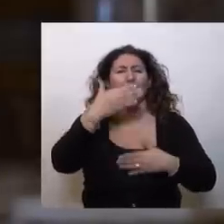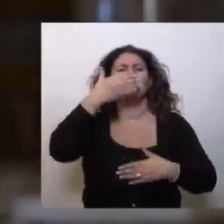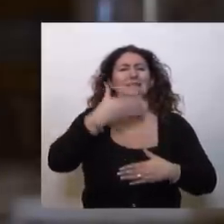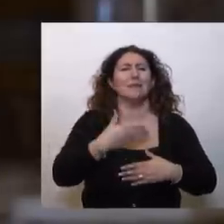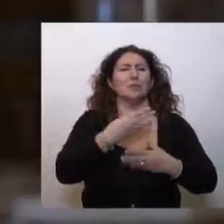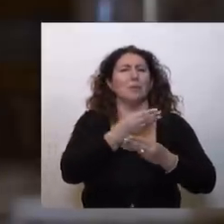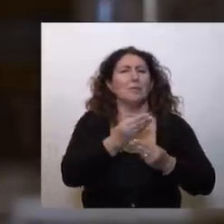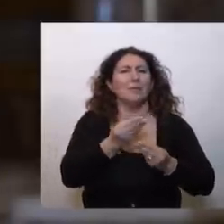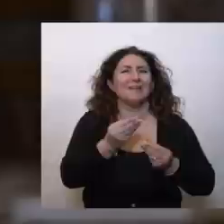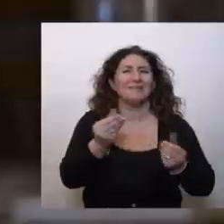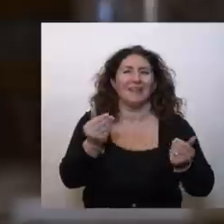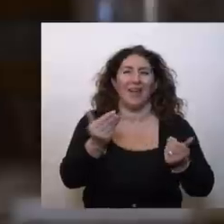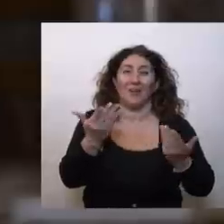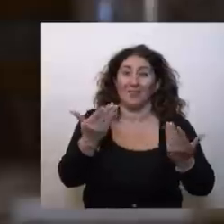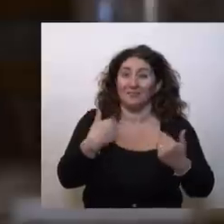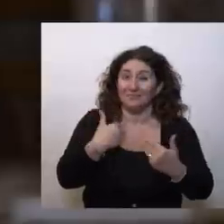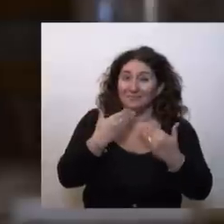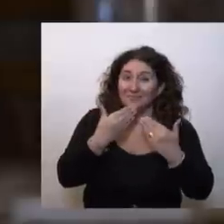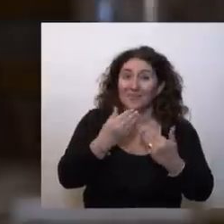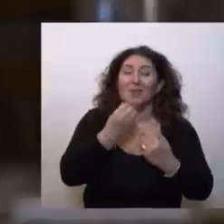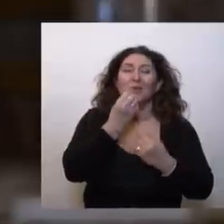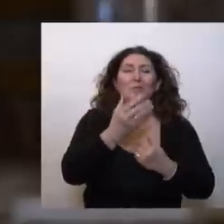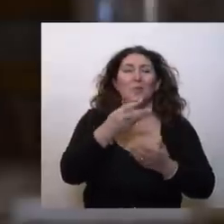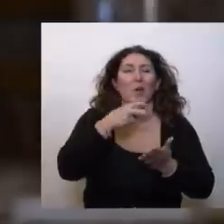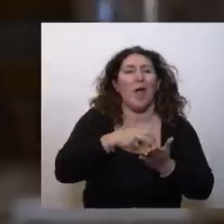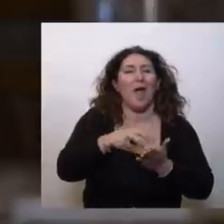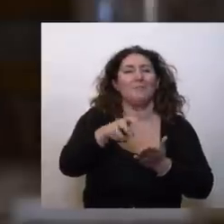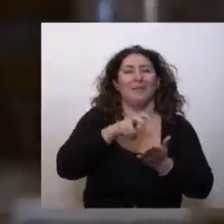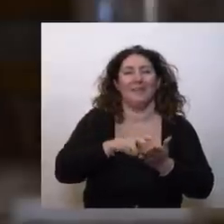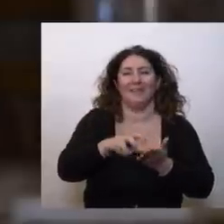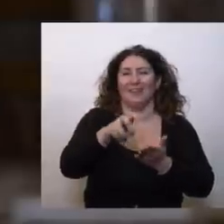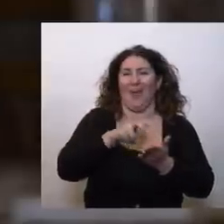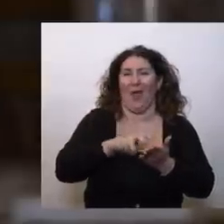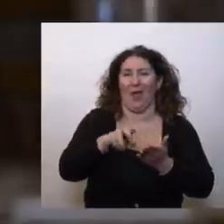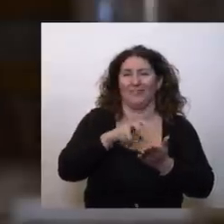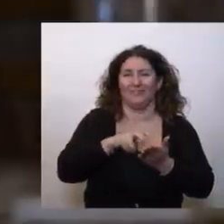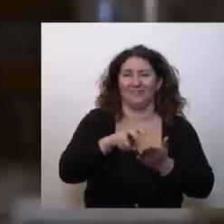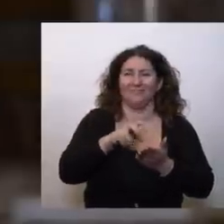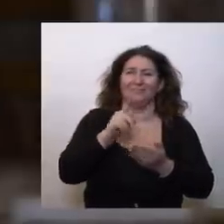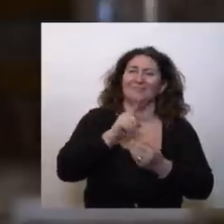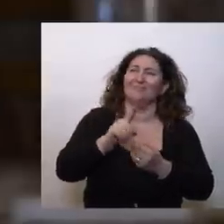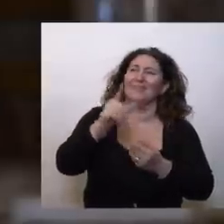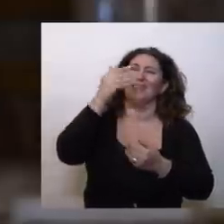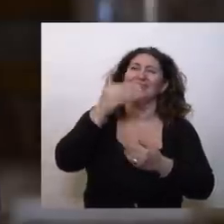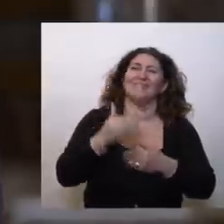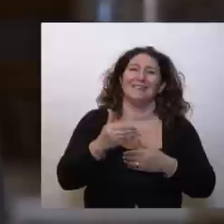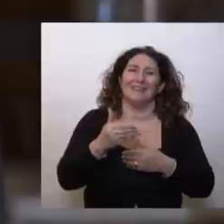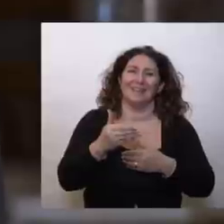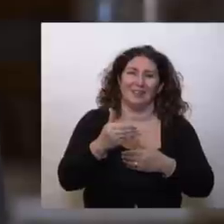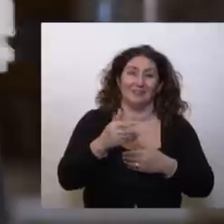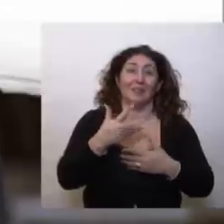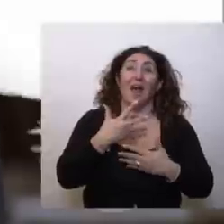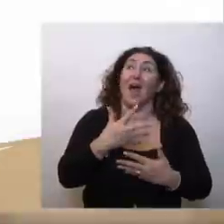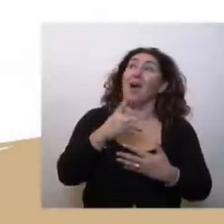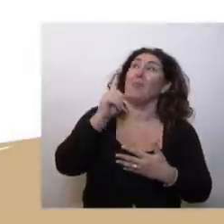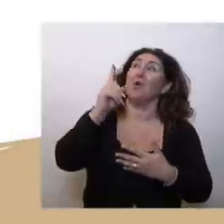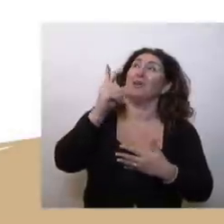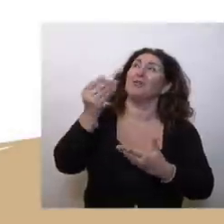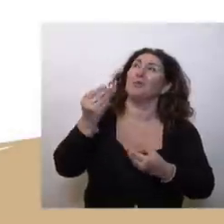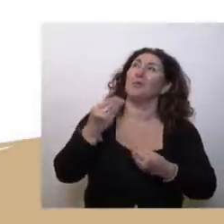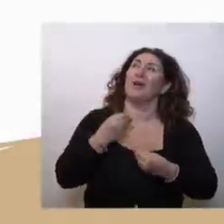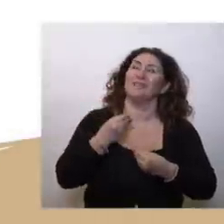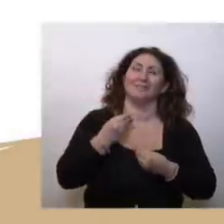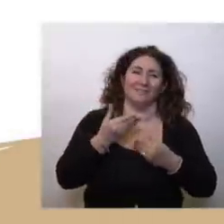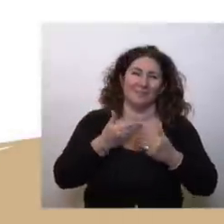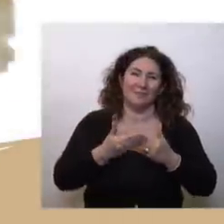verso la Sindone, portando nel cuore questa certezza del Salmo: il tuo amore, Signore, è per sempre.